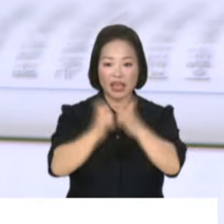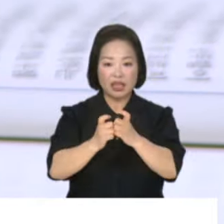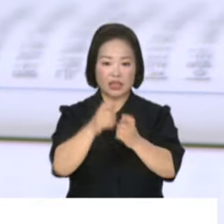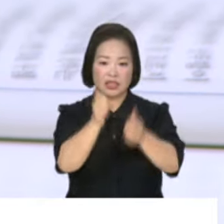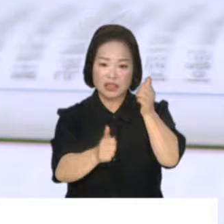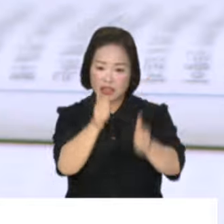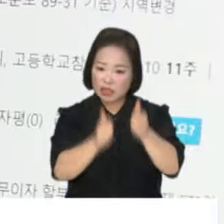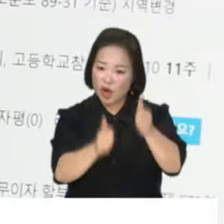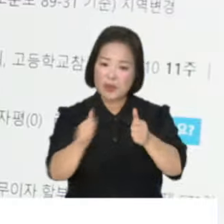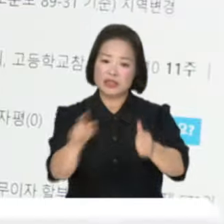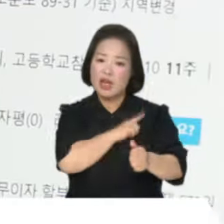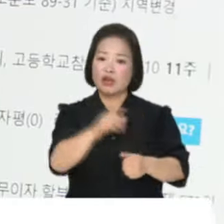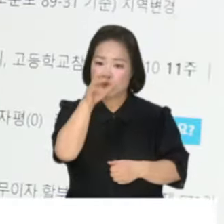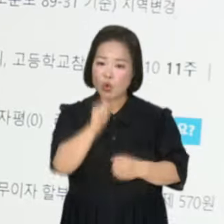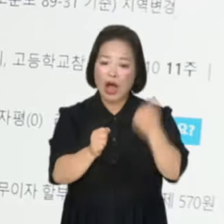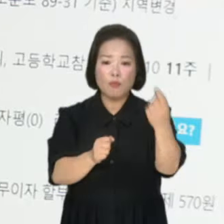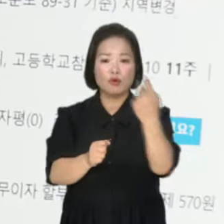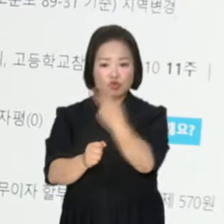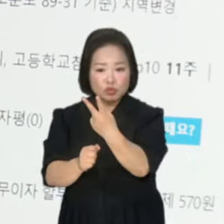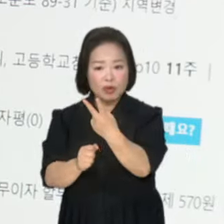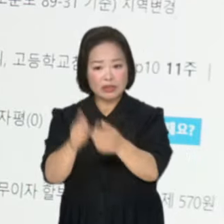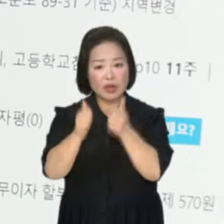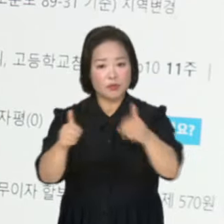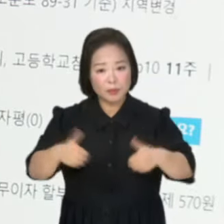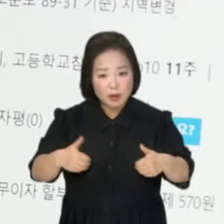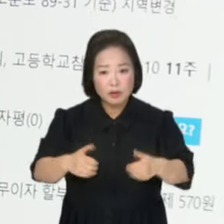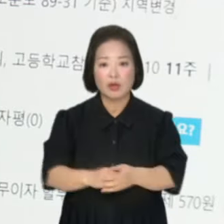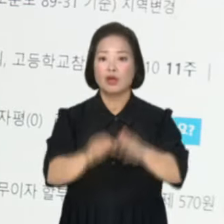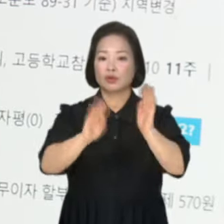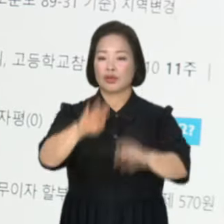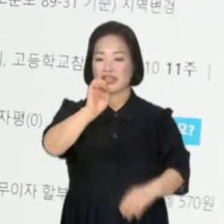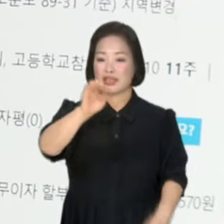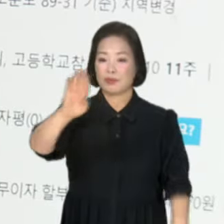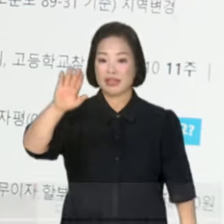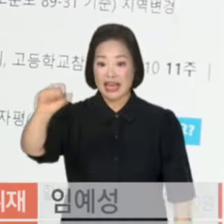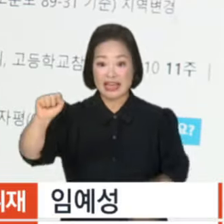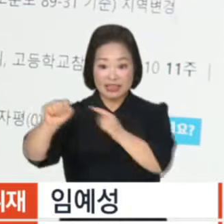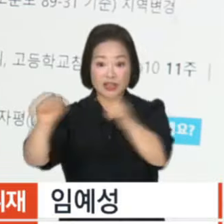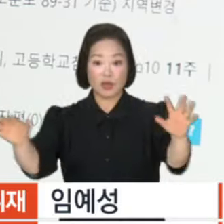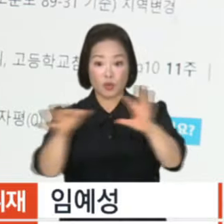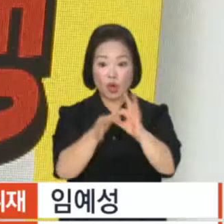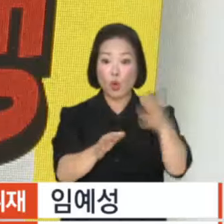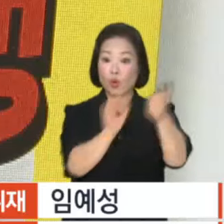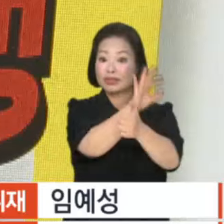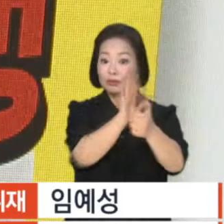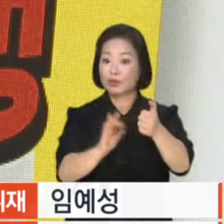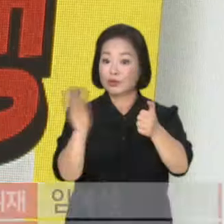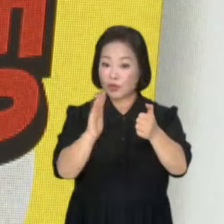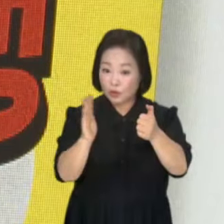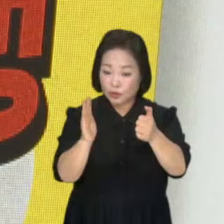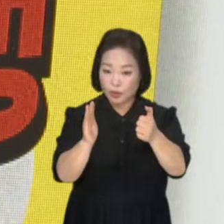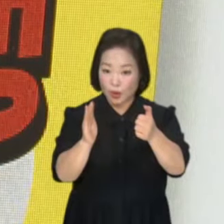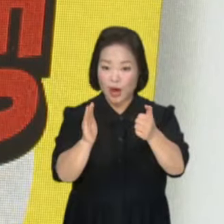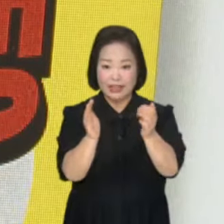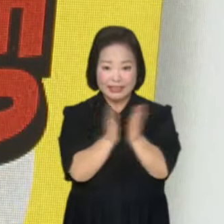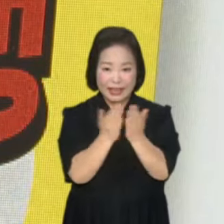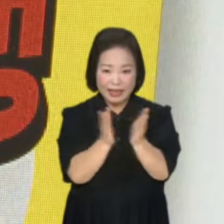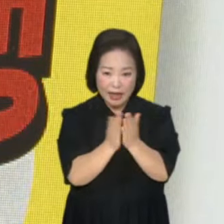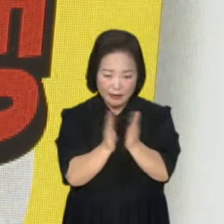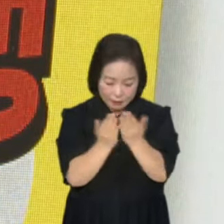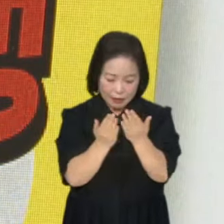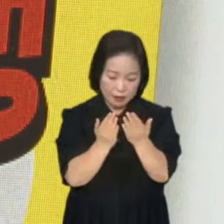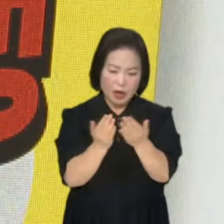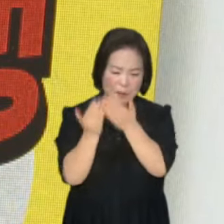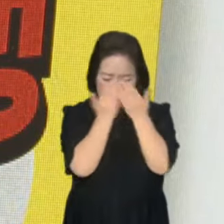풀어야죠 또 EBS 교재와 수능 문제의 연계율이 50% 달하는만큼 연계 교재 또한 반복적으로